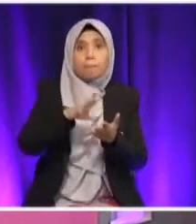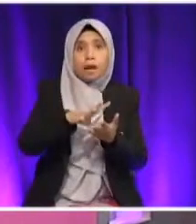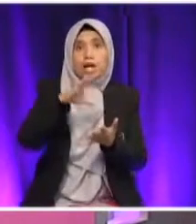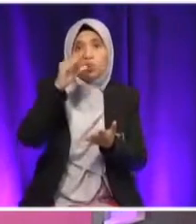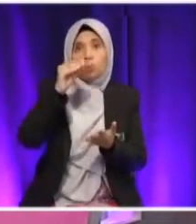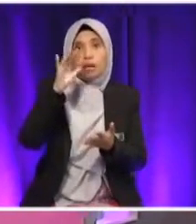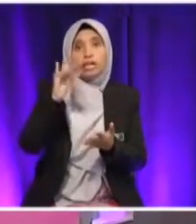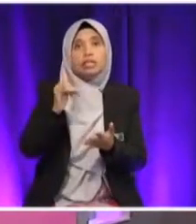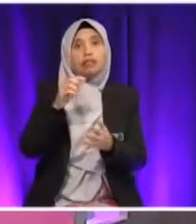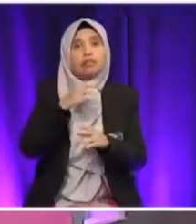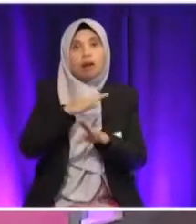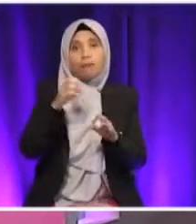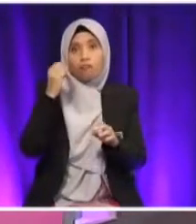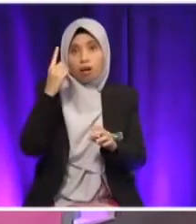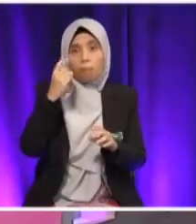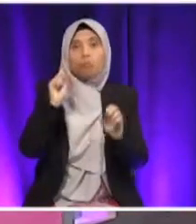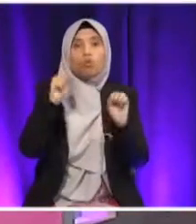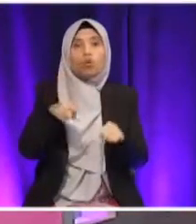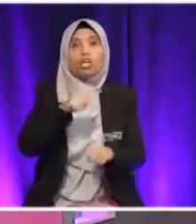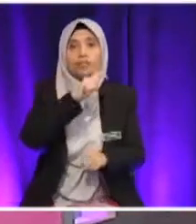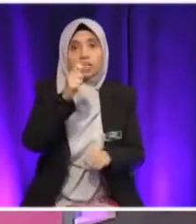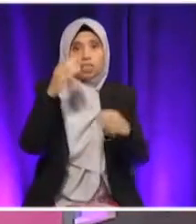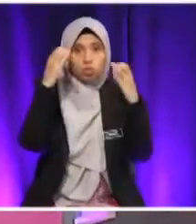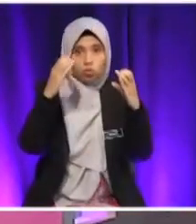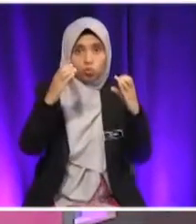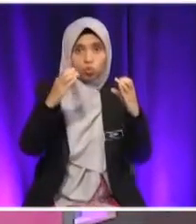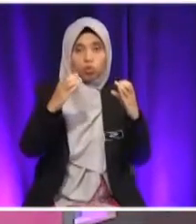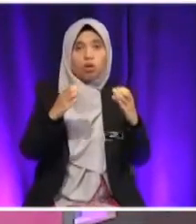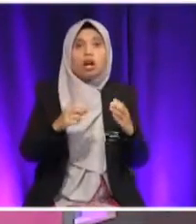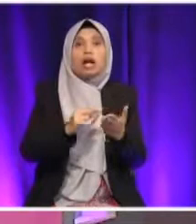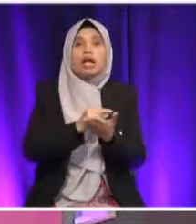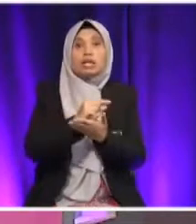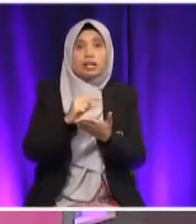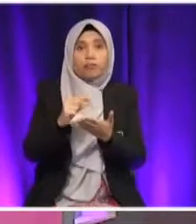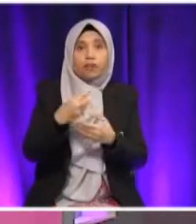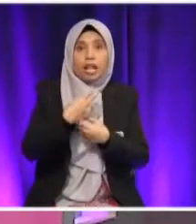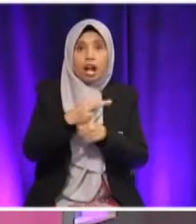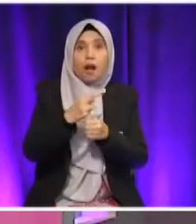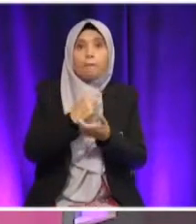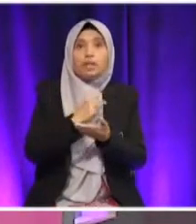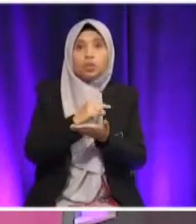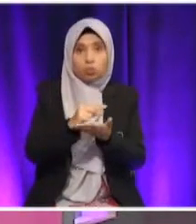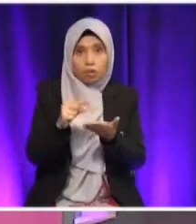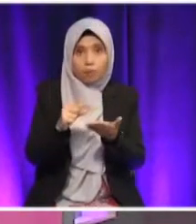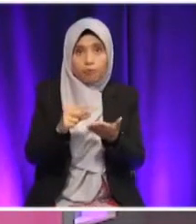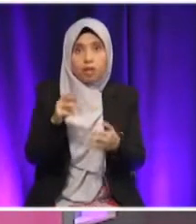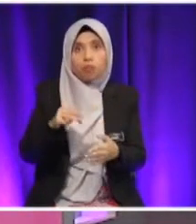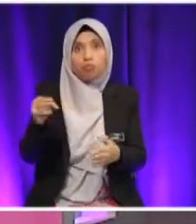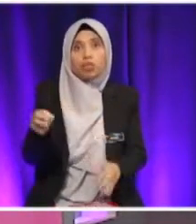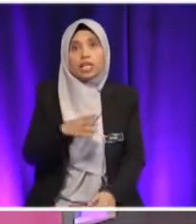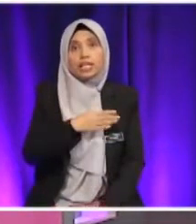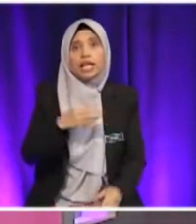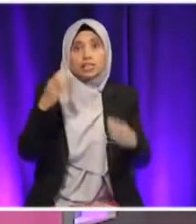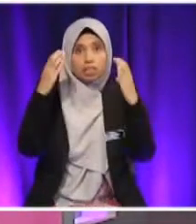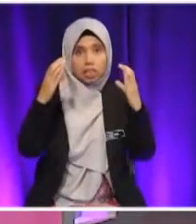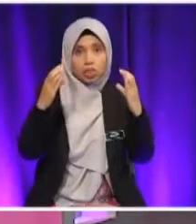muridnya bertanya kepada guru dan ada sangat penting untuk grafik ah rekabentuk Raffi ini murid dengan chegou